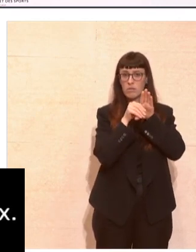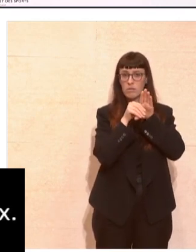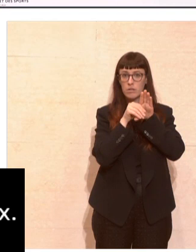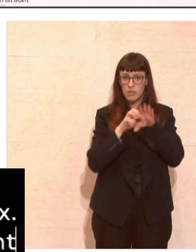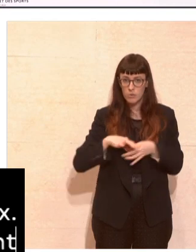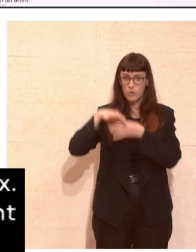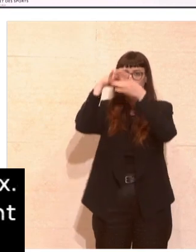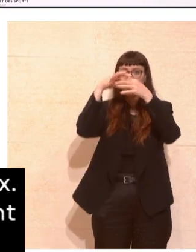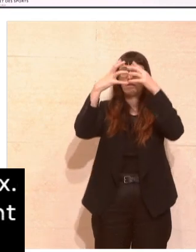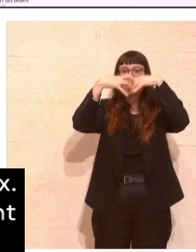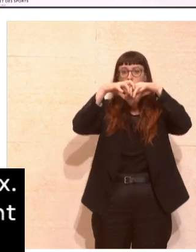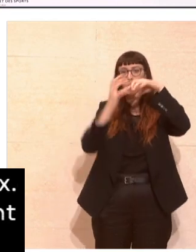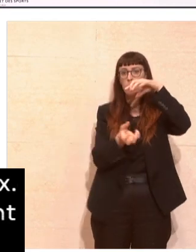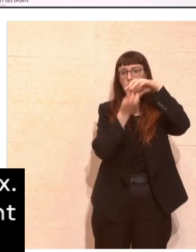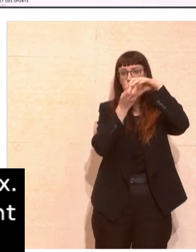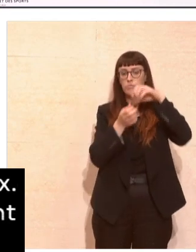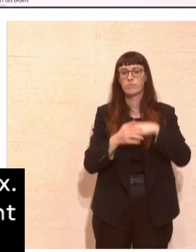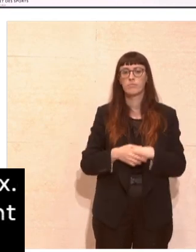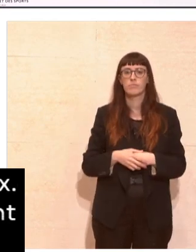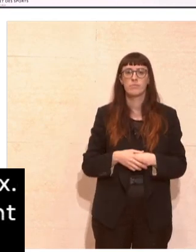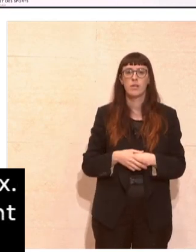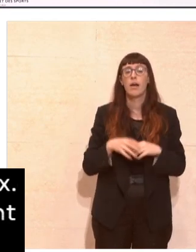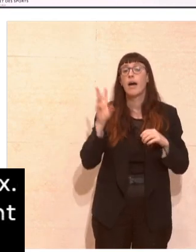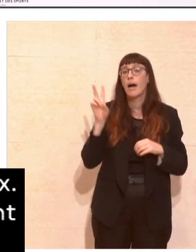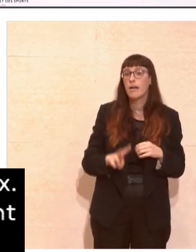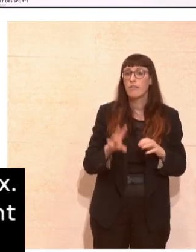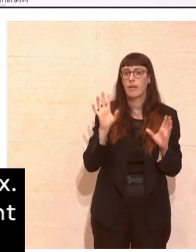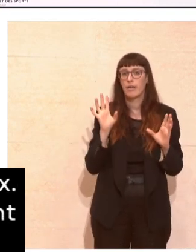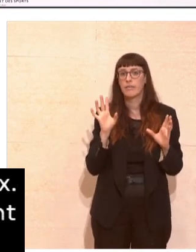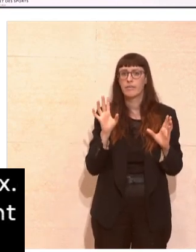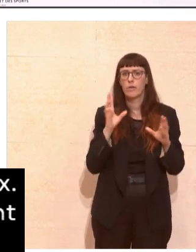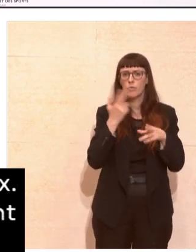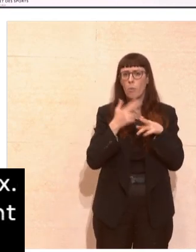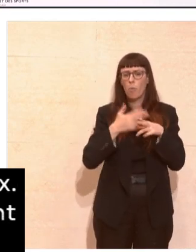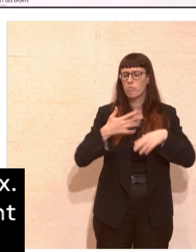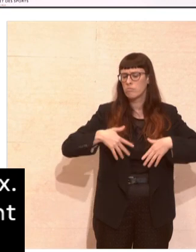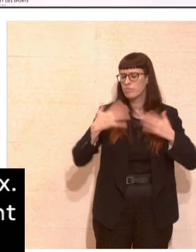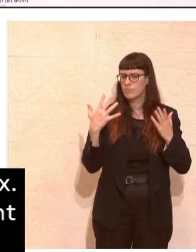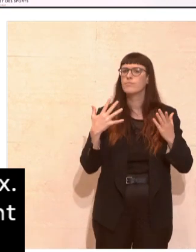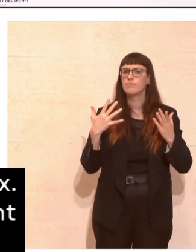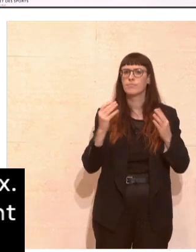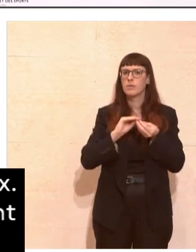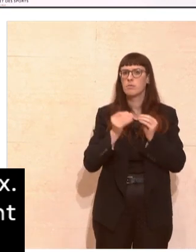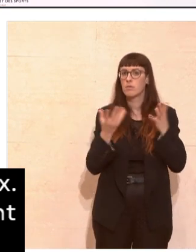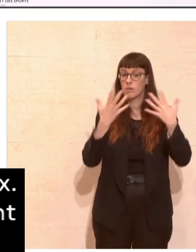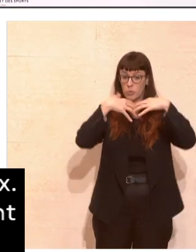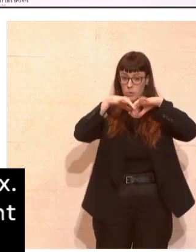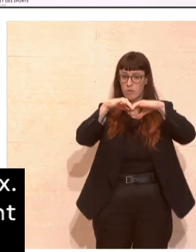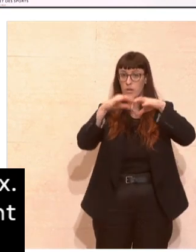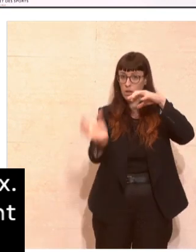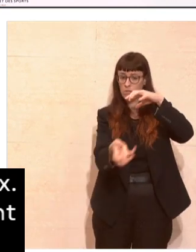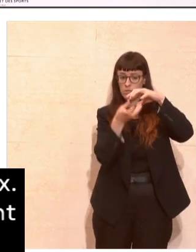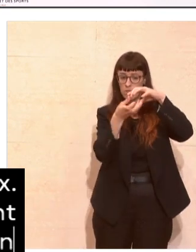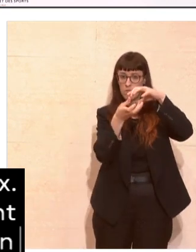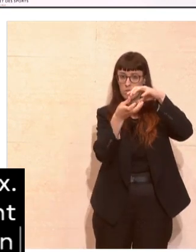suprachiasmatique. Peu importe ce nom, l'idée c'est que dans le cerveau, il y a une horloge il y a une région spécifique du cerveau qui code pour cette